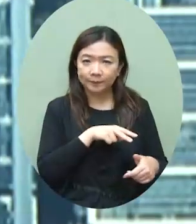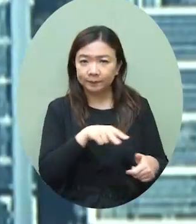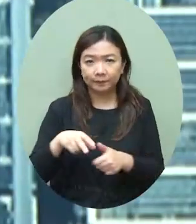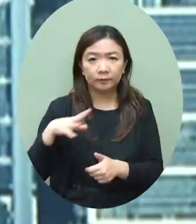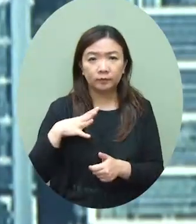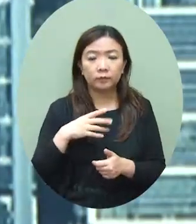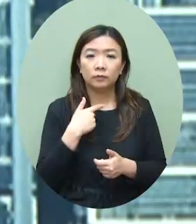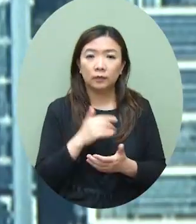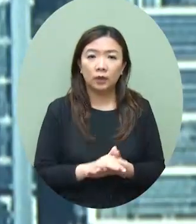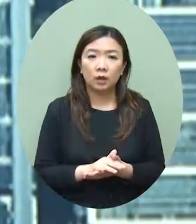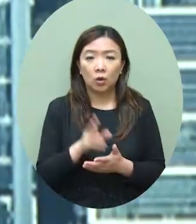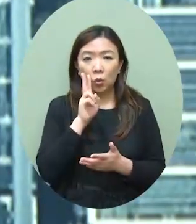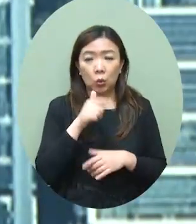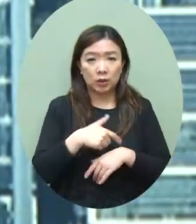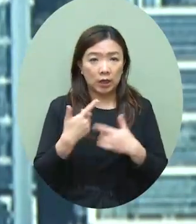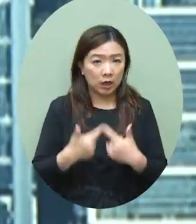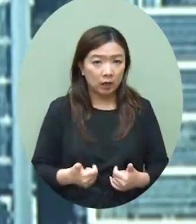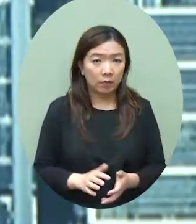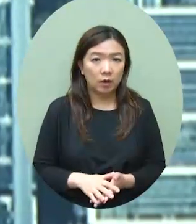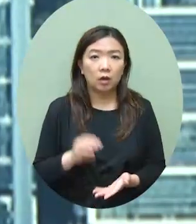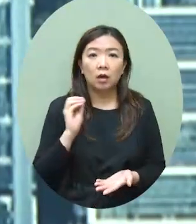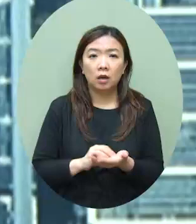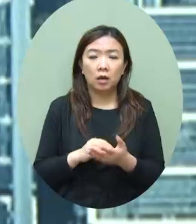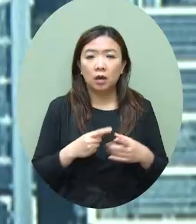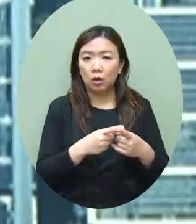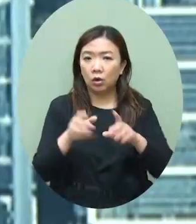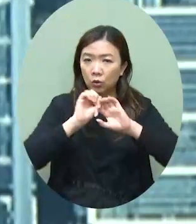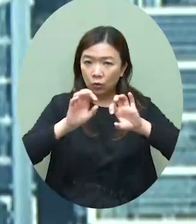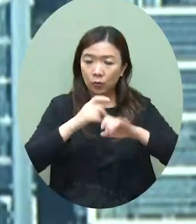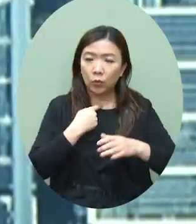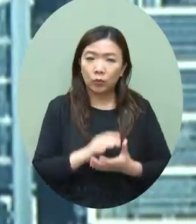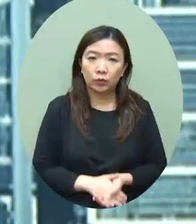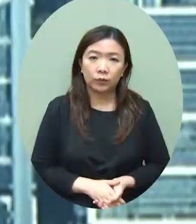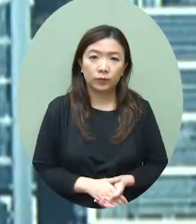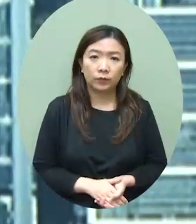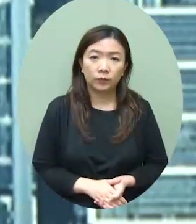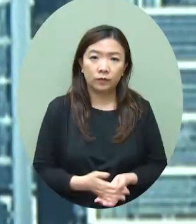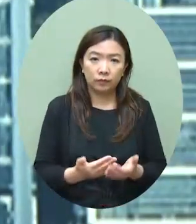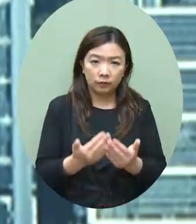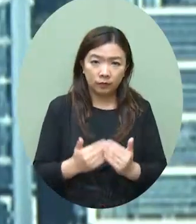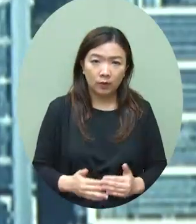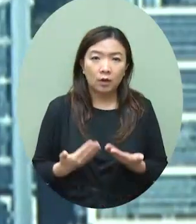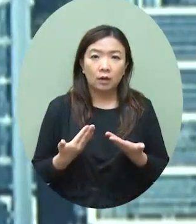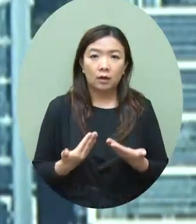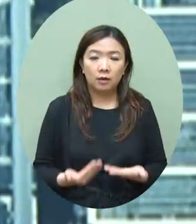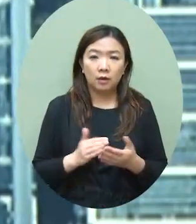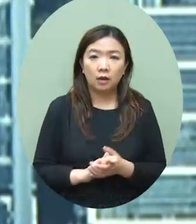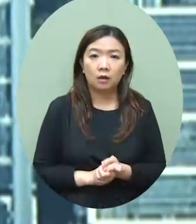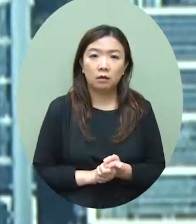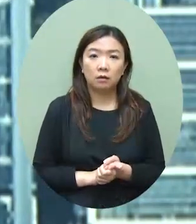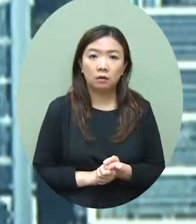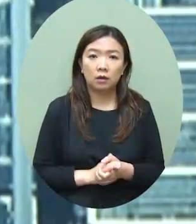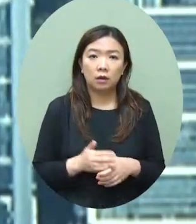情況咧。喺適當嘅時候咧，我哋一定會同市民公佈嘅。嗱，至於現有嘅社